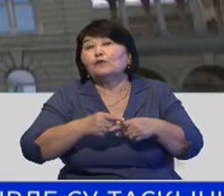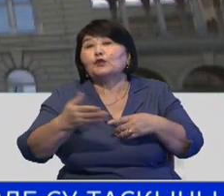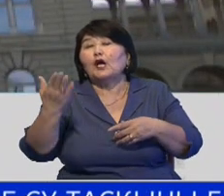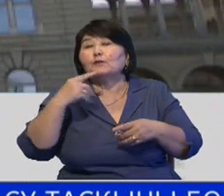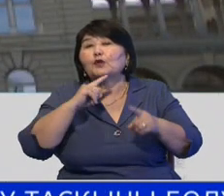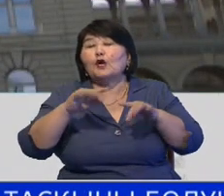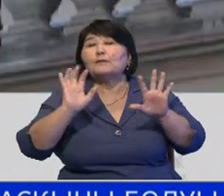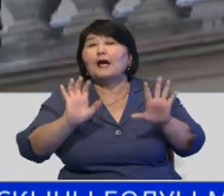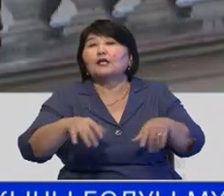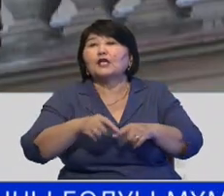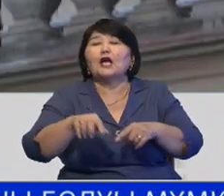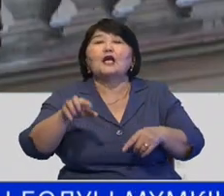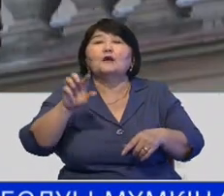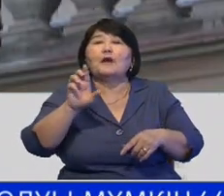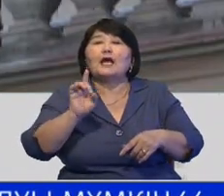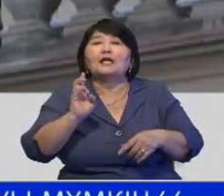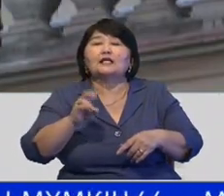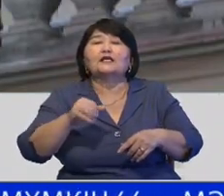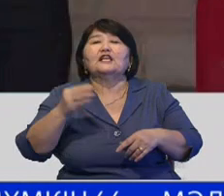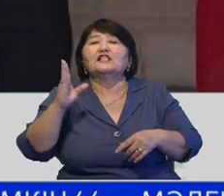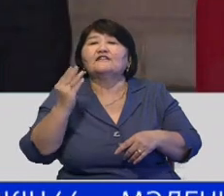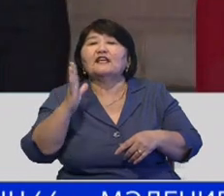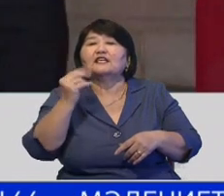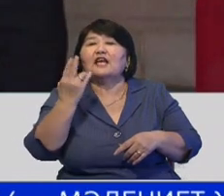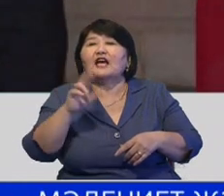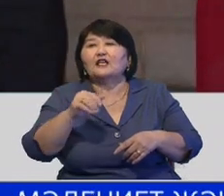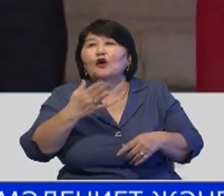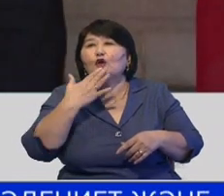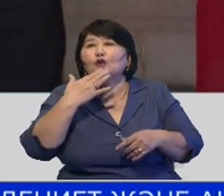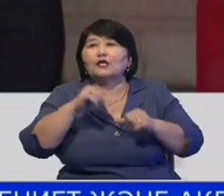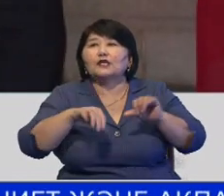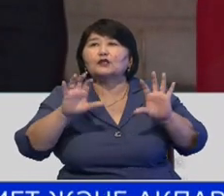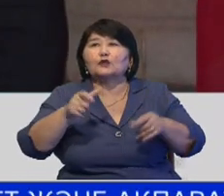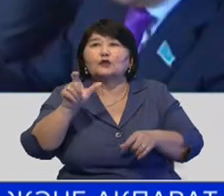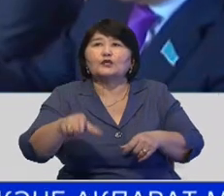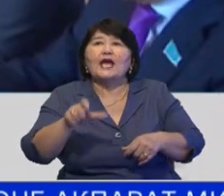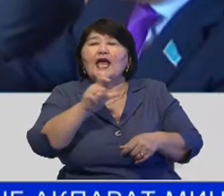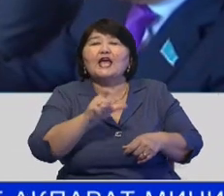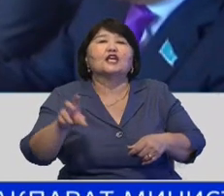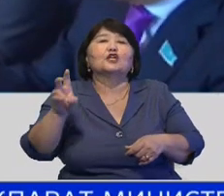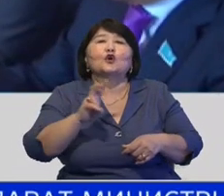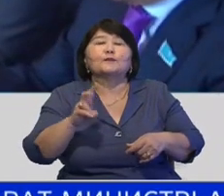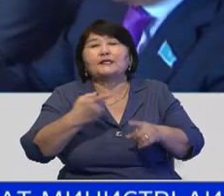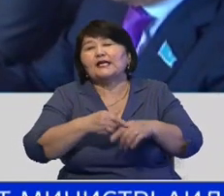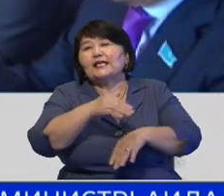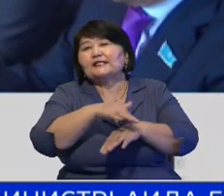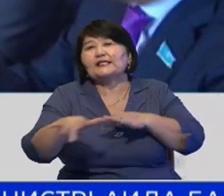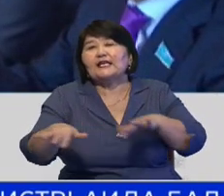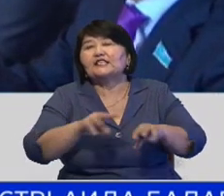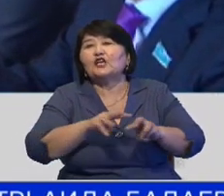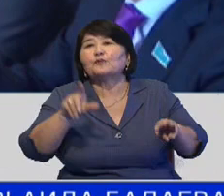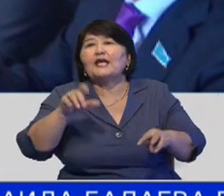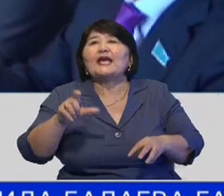бұрын мәжіліс төрағасы Берн қаласында Швейцария федералды жиналысы ұлттық кеңесінің төрағасы Эрик Нусбаурмен және сыртқы істер